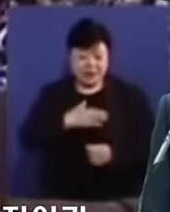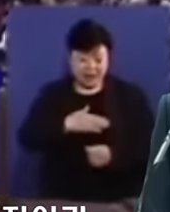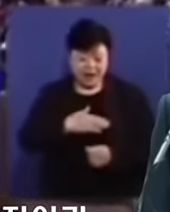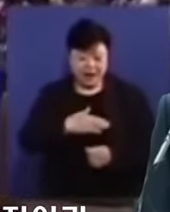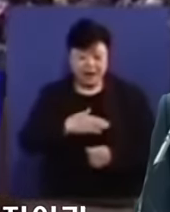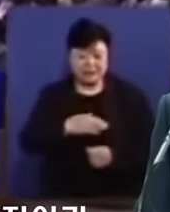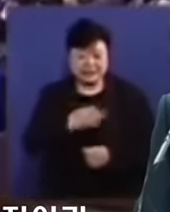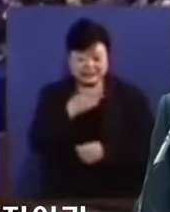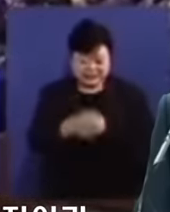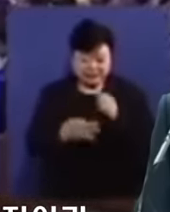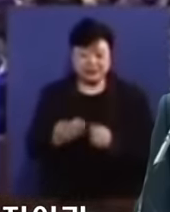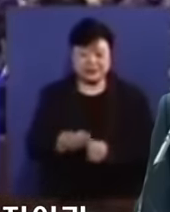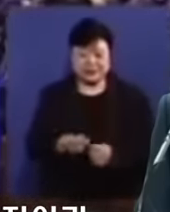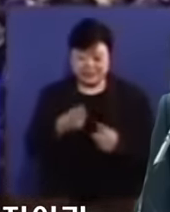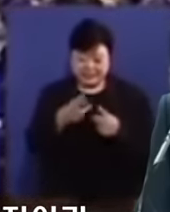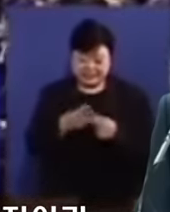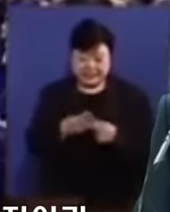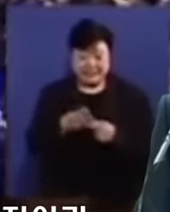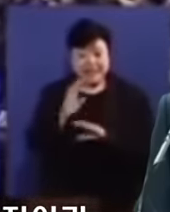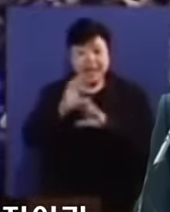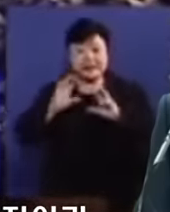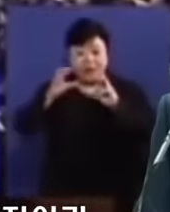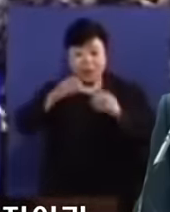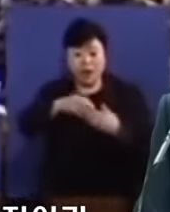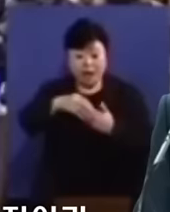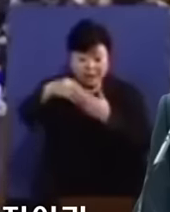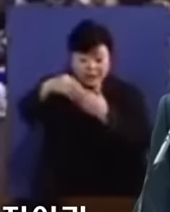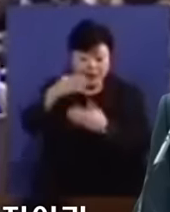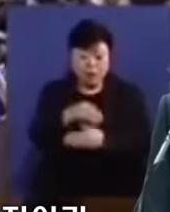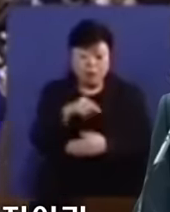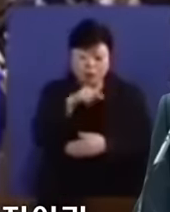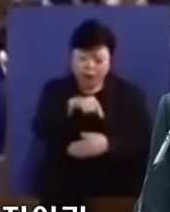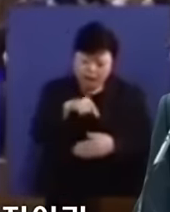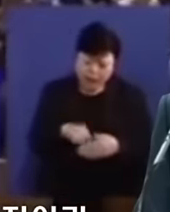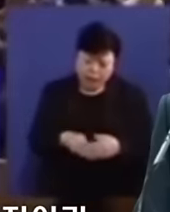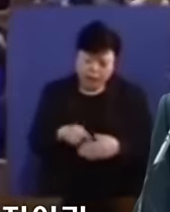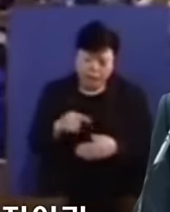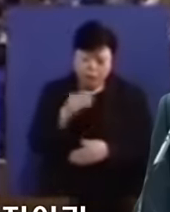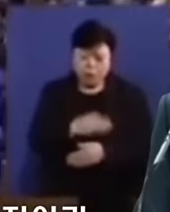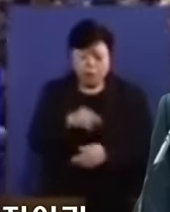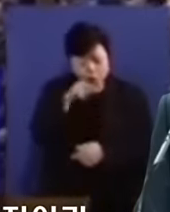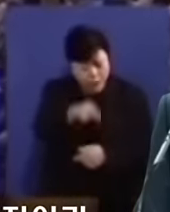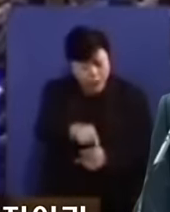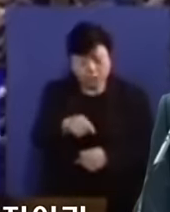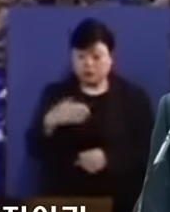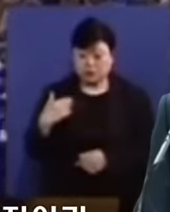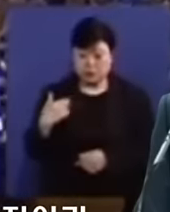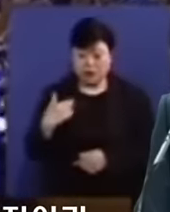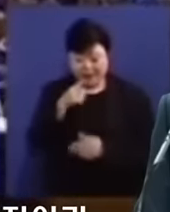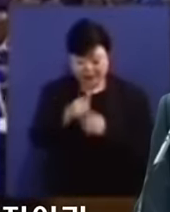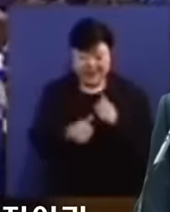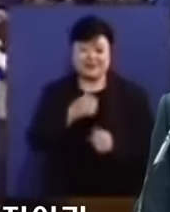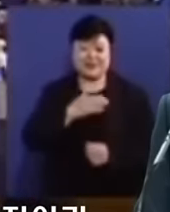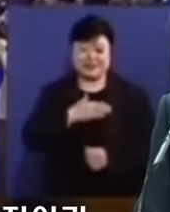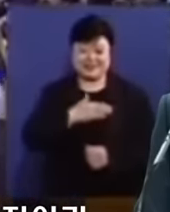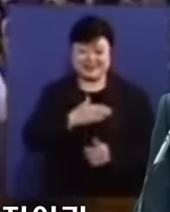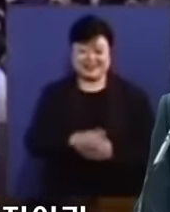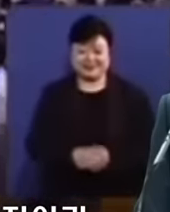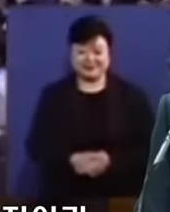그는 14년 전에 셋째 하늘에 이끌려 간 자라. 그가 몸 안에 있었는지 몸 밖에 있었는지 나는 모르거니와 하나님은